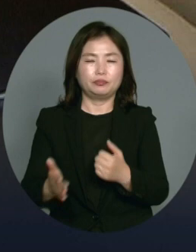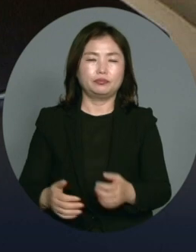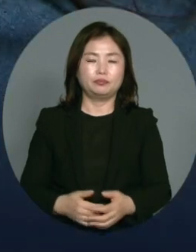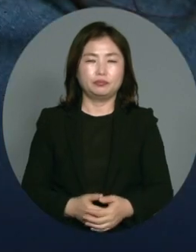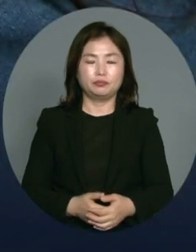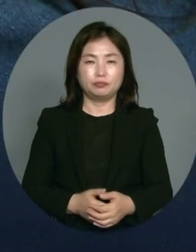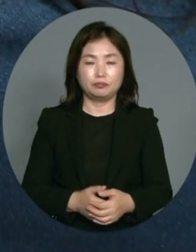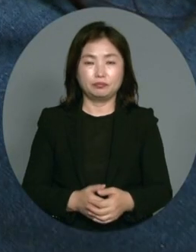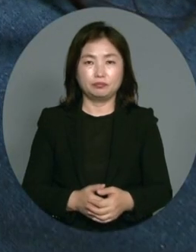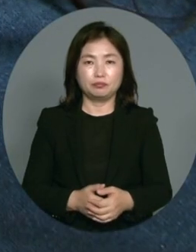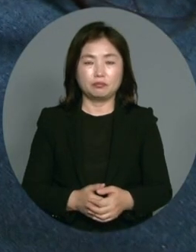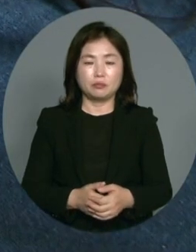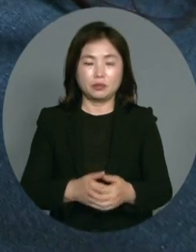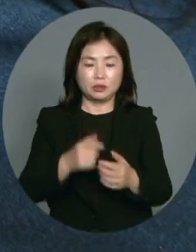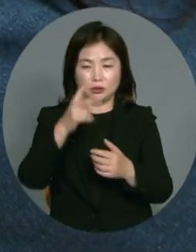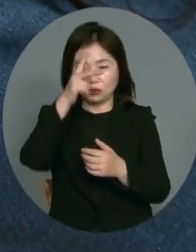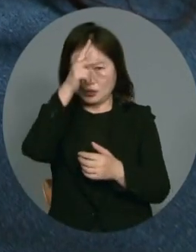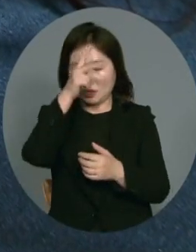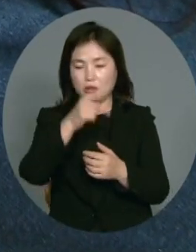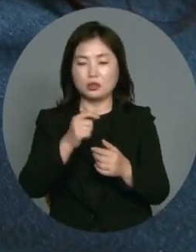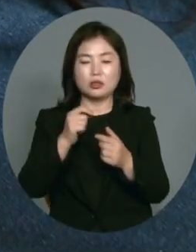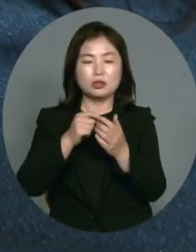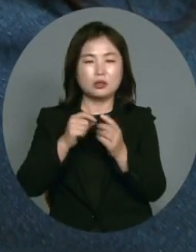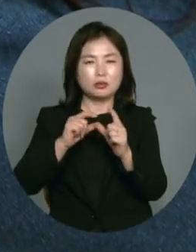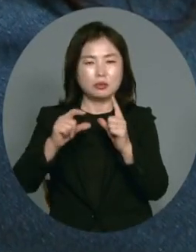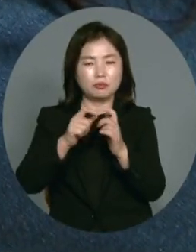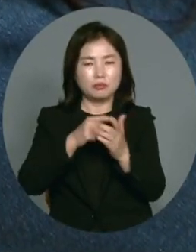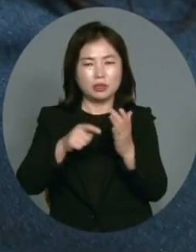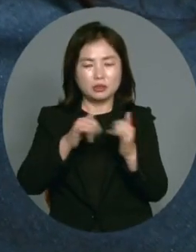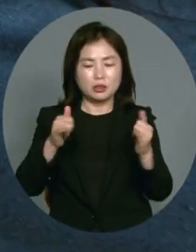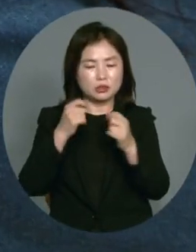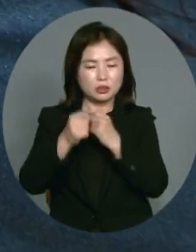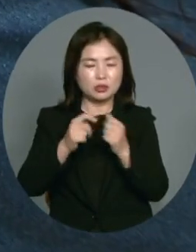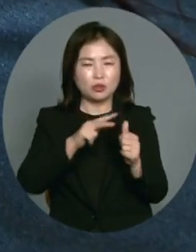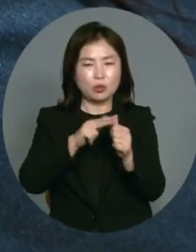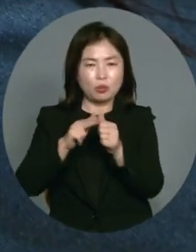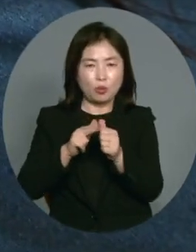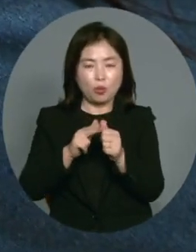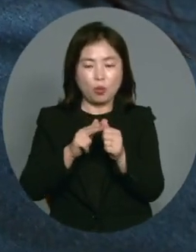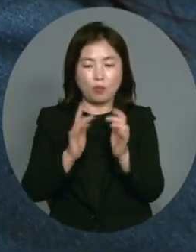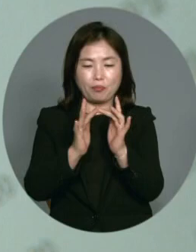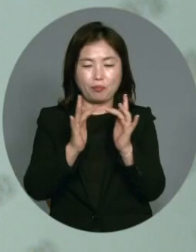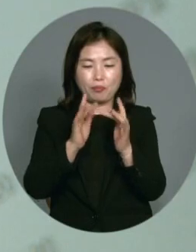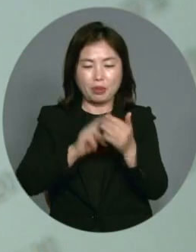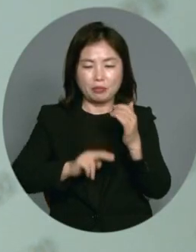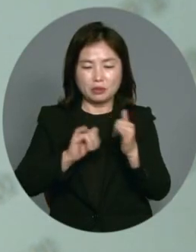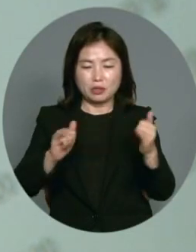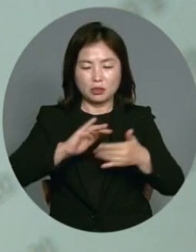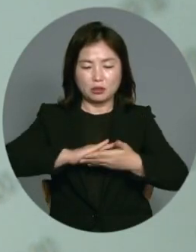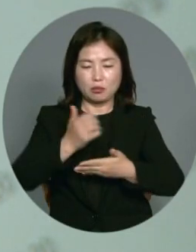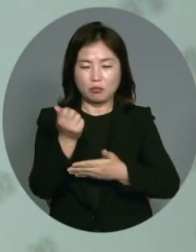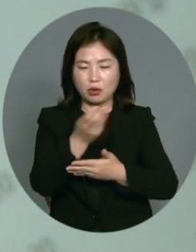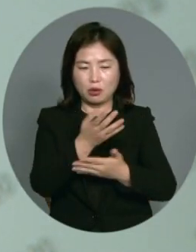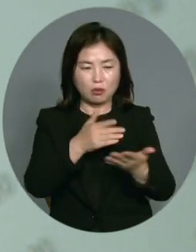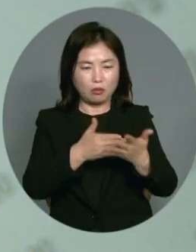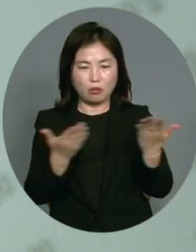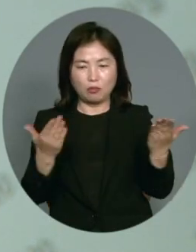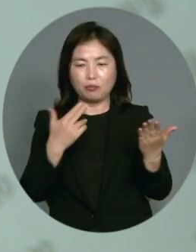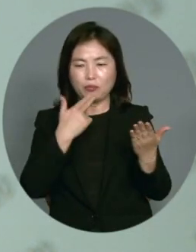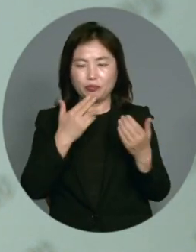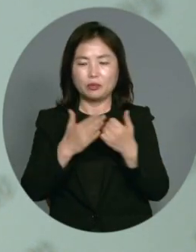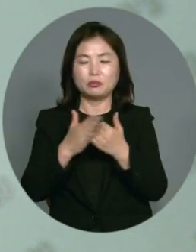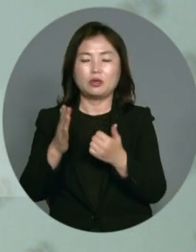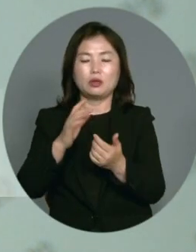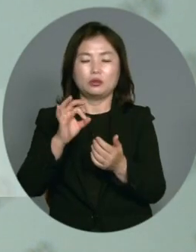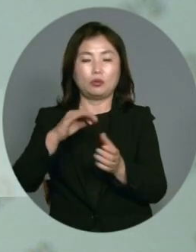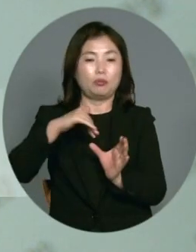않아서. 수사기관은 일부 피해자들이 특정 사기 정보 공유 사이트에서 판매자 계좌를 검색해도 나오지 않자